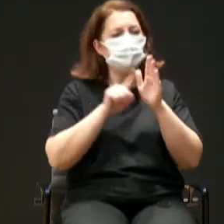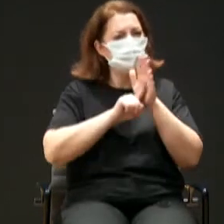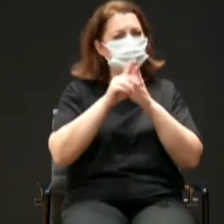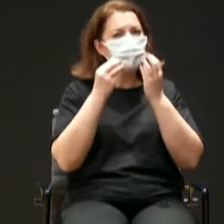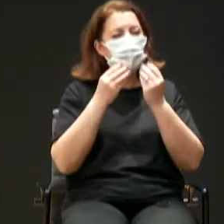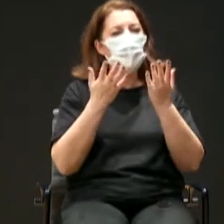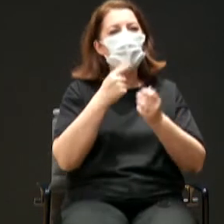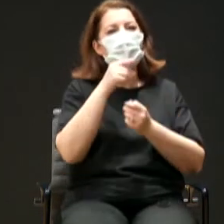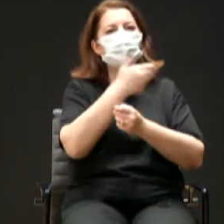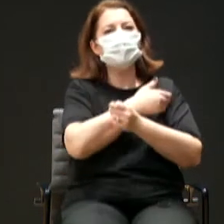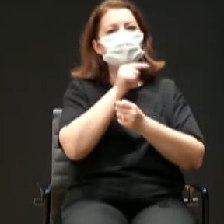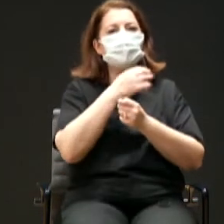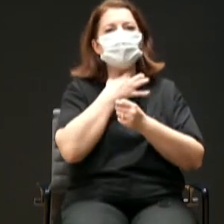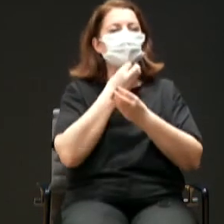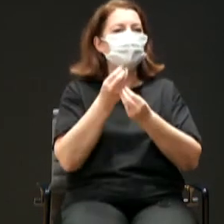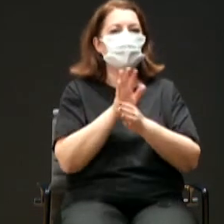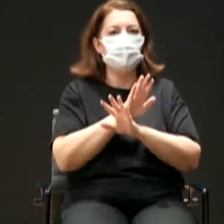buna müsaade etmiyor.